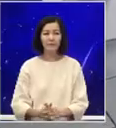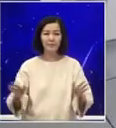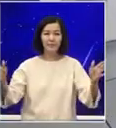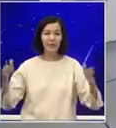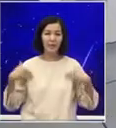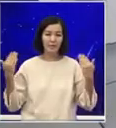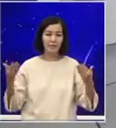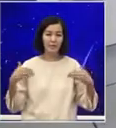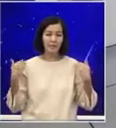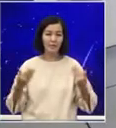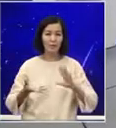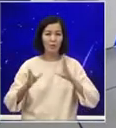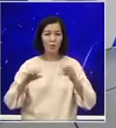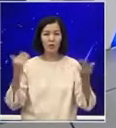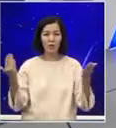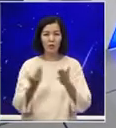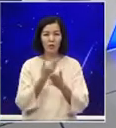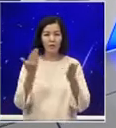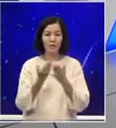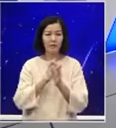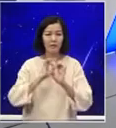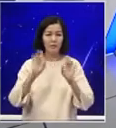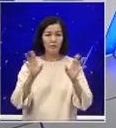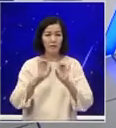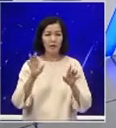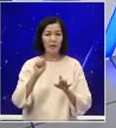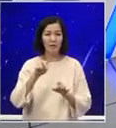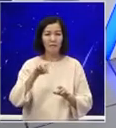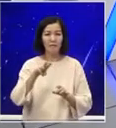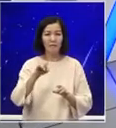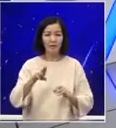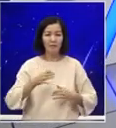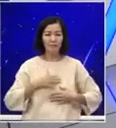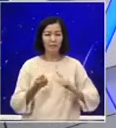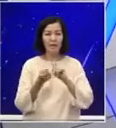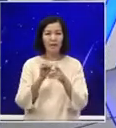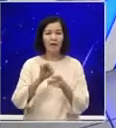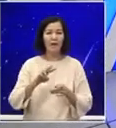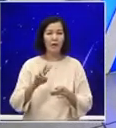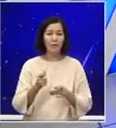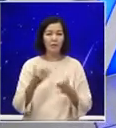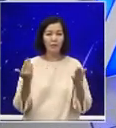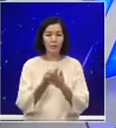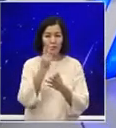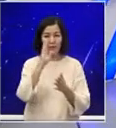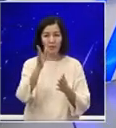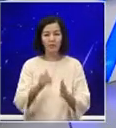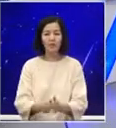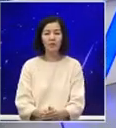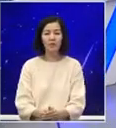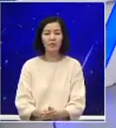Ассаламу алейкум, қадірменді көрермен, тікелей эфирде қорытынды жаңалықтары студияда Алмат Хамид, сурдодырмада Айгүл Жұмашқызы. Бүгін